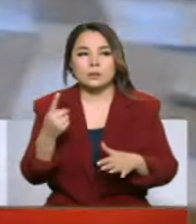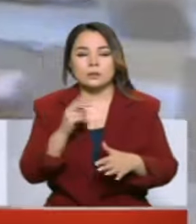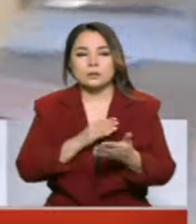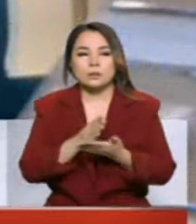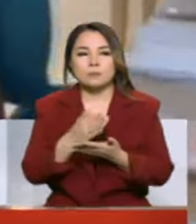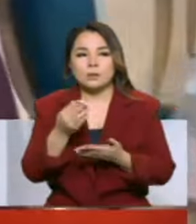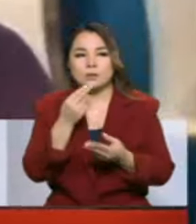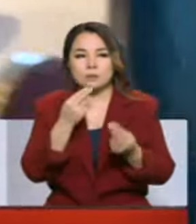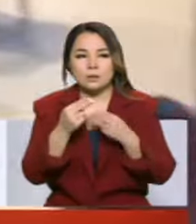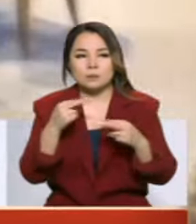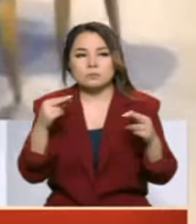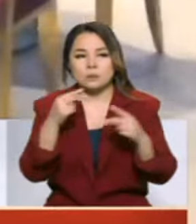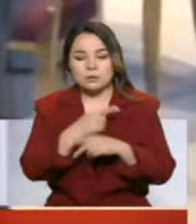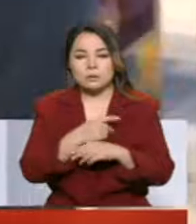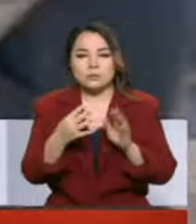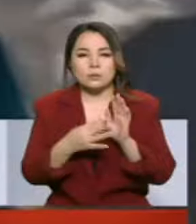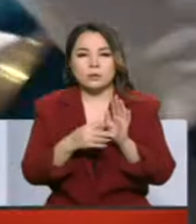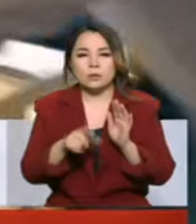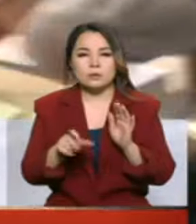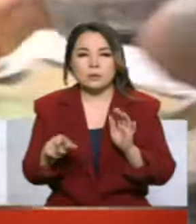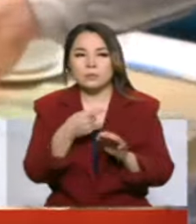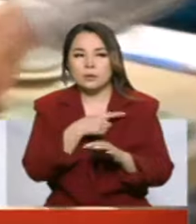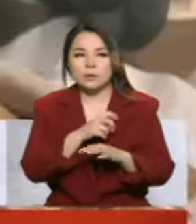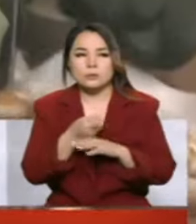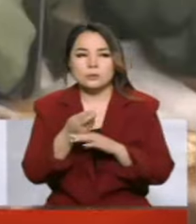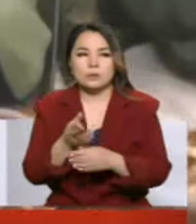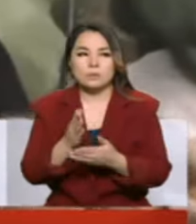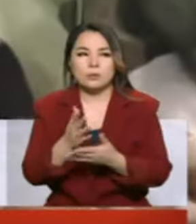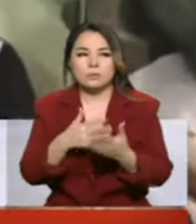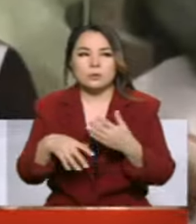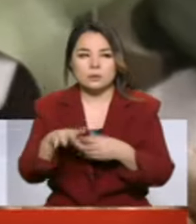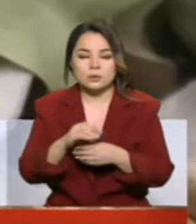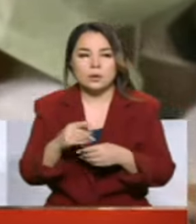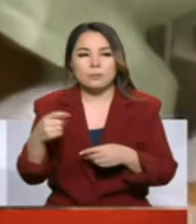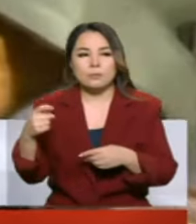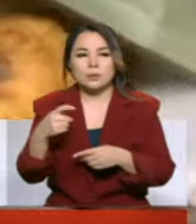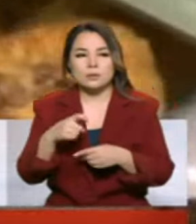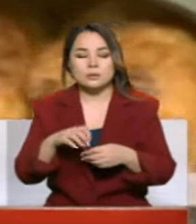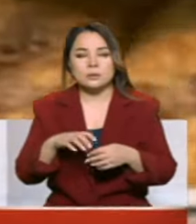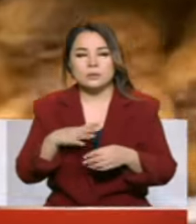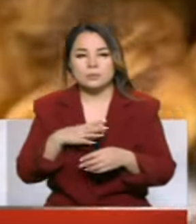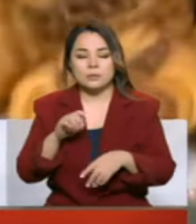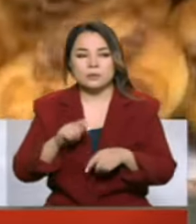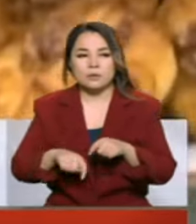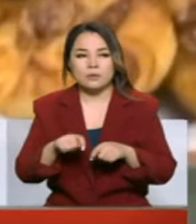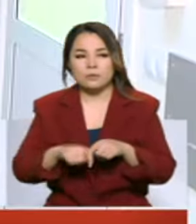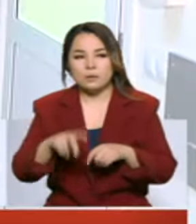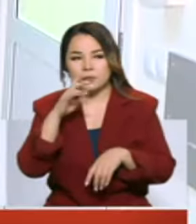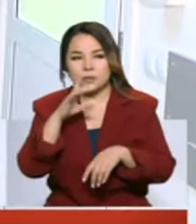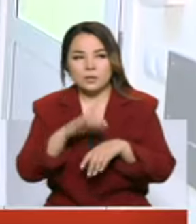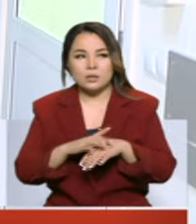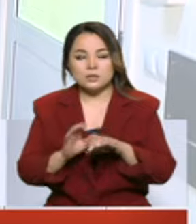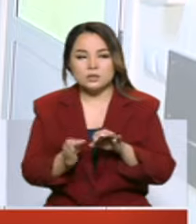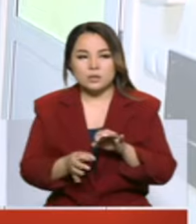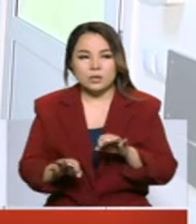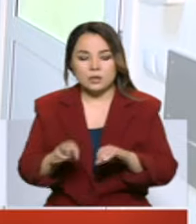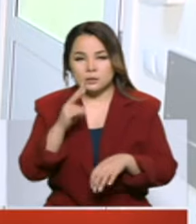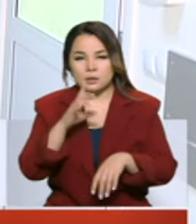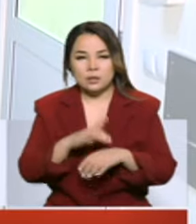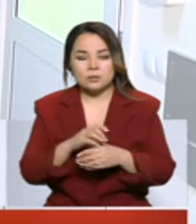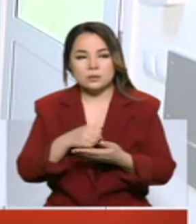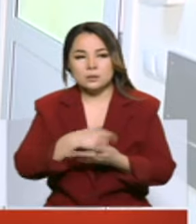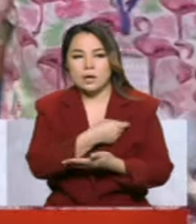қызметкері астан уланып 9 адам ауруханаға түскен. Барлығына бактериялық ішек инфекциясы диагнозы қойылды. Кейін